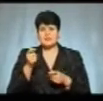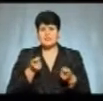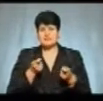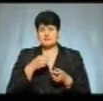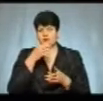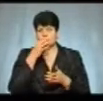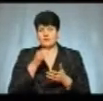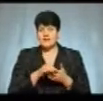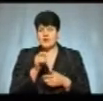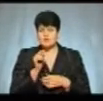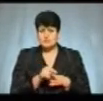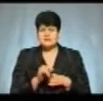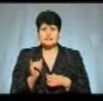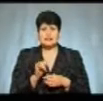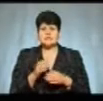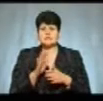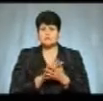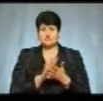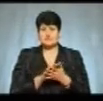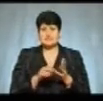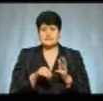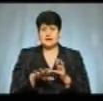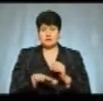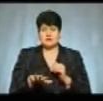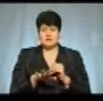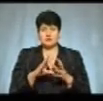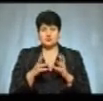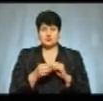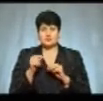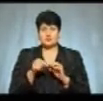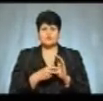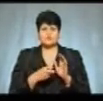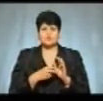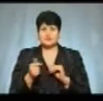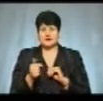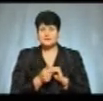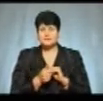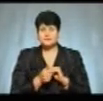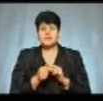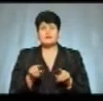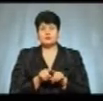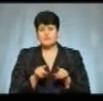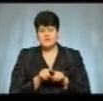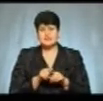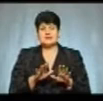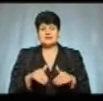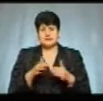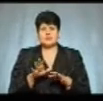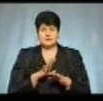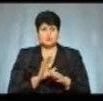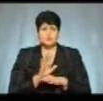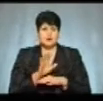відповідальності. Також за забруднення земельної ділянки. Сума штрафу становить 1700 гривень. Відповідні звернення були надіслані